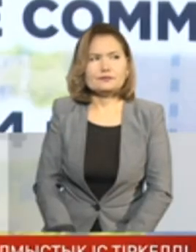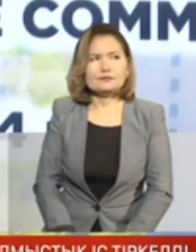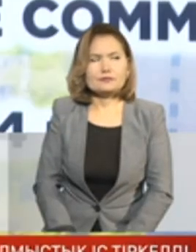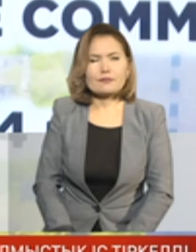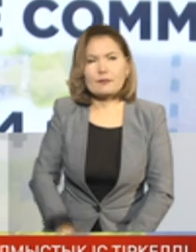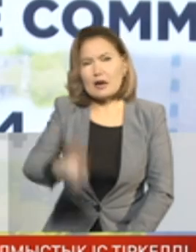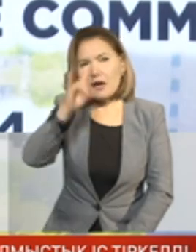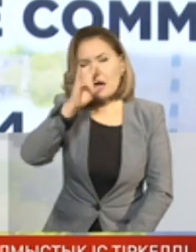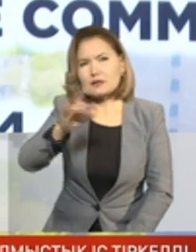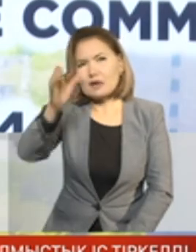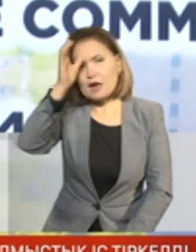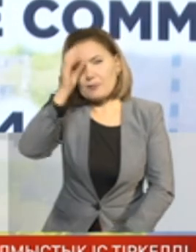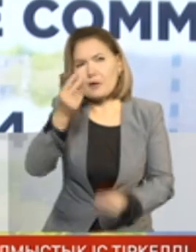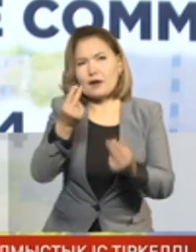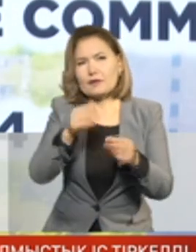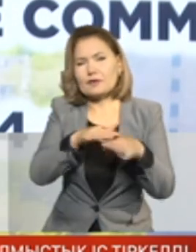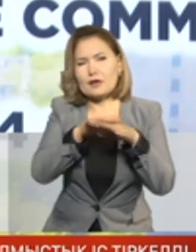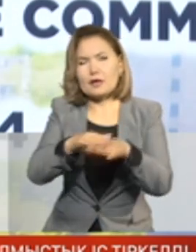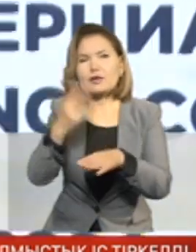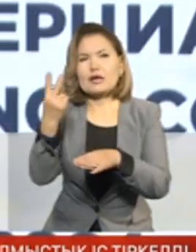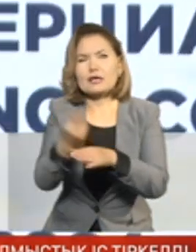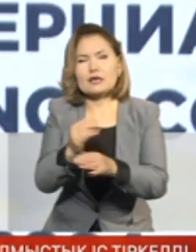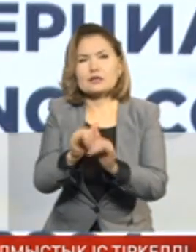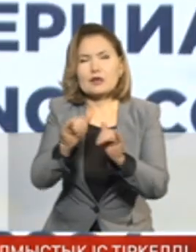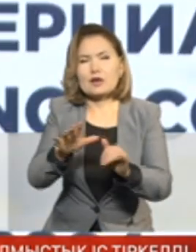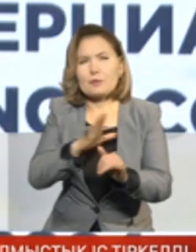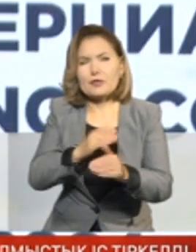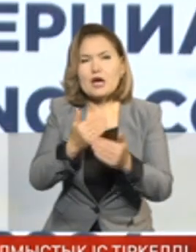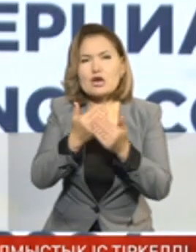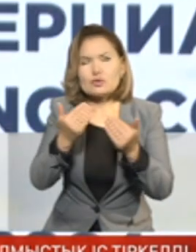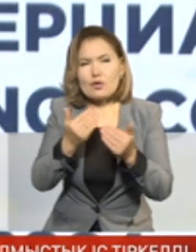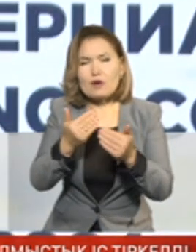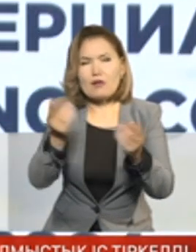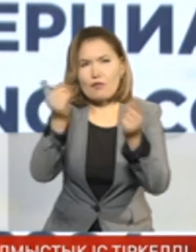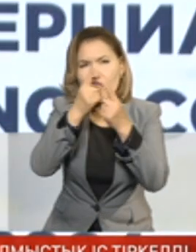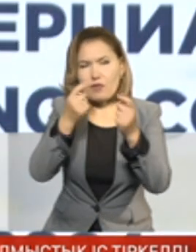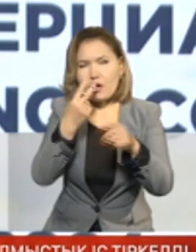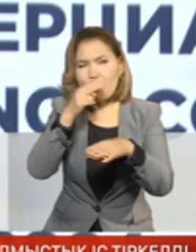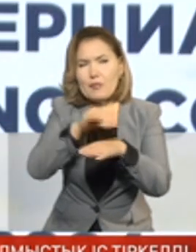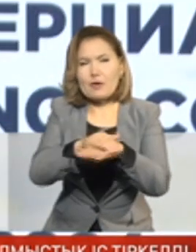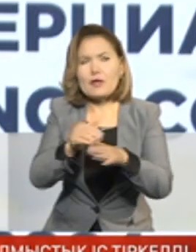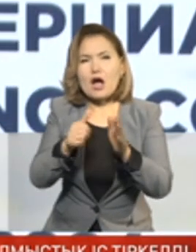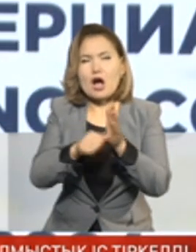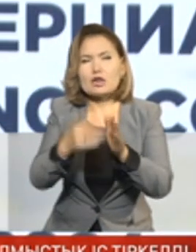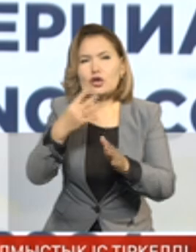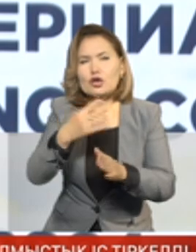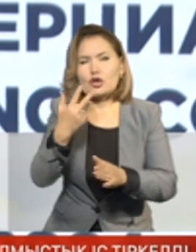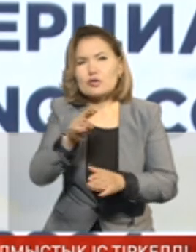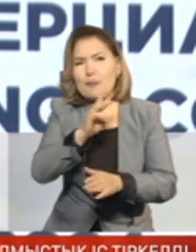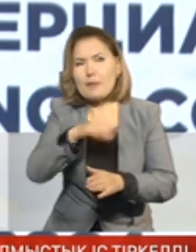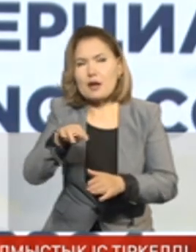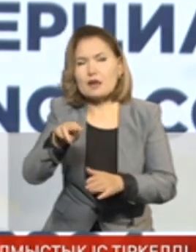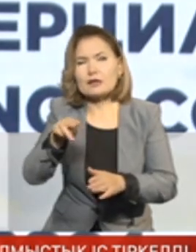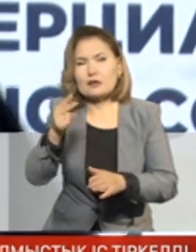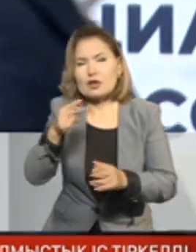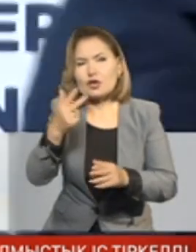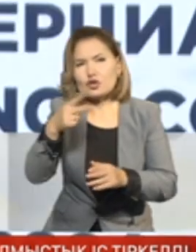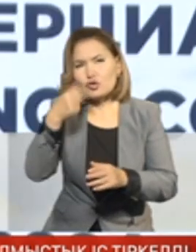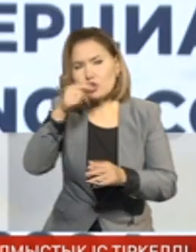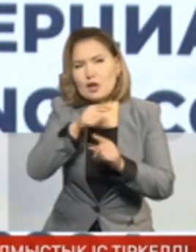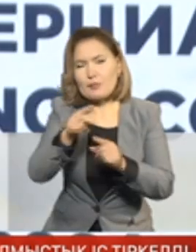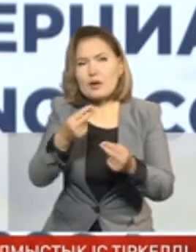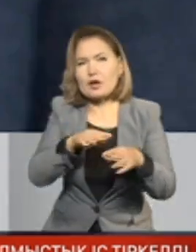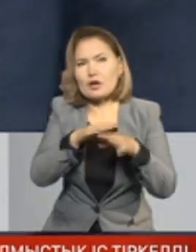Қазақстанда ғылымды қаржыландыру 2 есеге дейін асты. Соңғы деректерге жүгінетін болсақ, яғни 643 миллиардқа дейінгі соңғы 3 жылдықта